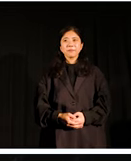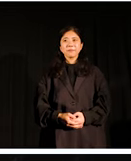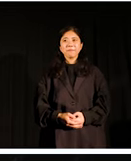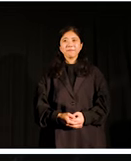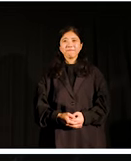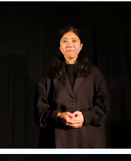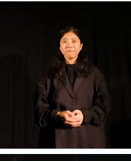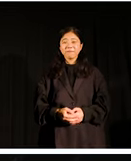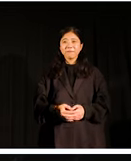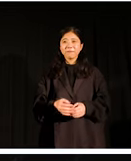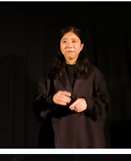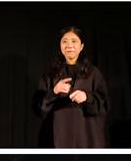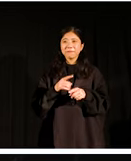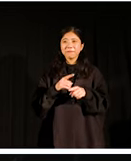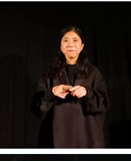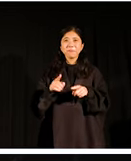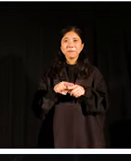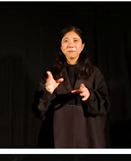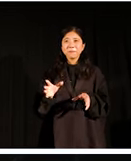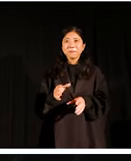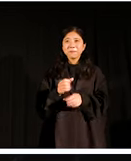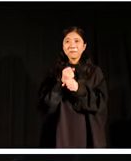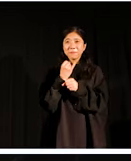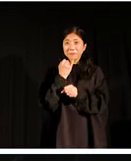大丈夫ですかはい